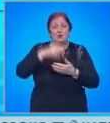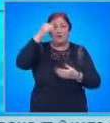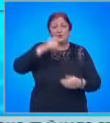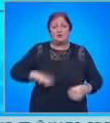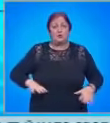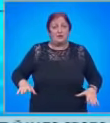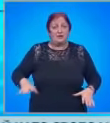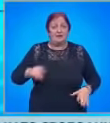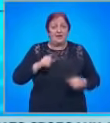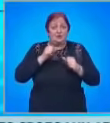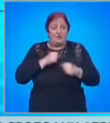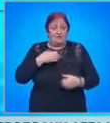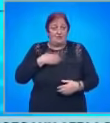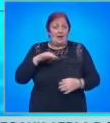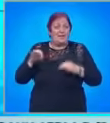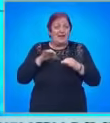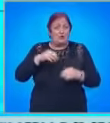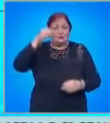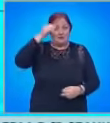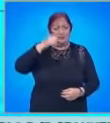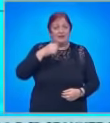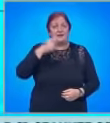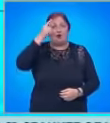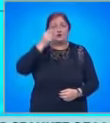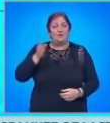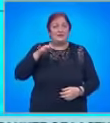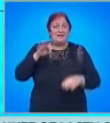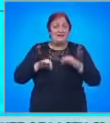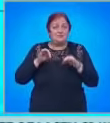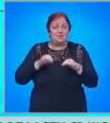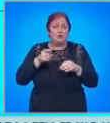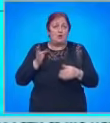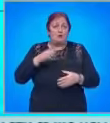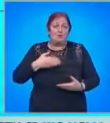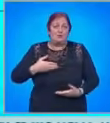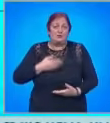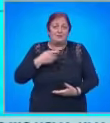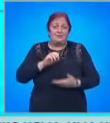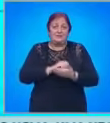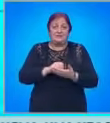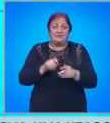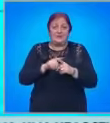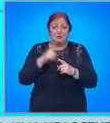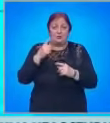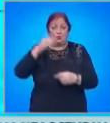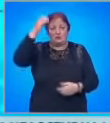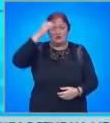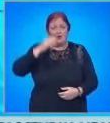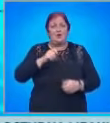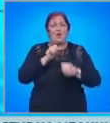българското гражданство. Такива очаквания имат македонските българи от София след изборите. Те отново поискаха да бъдат записани като един